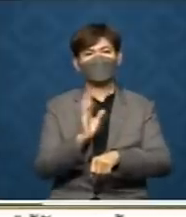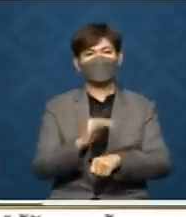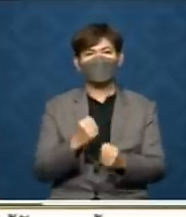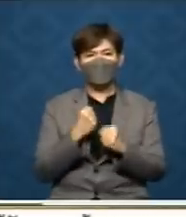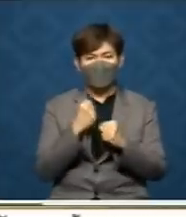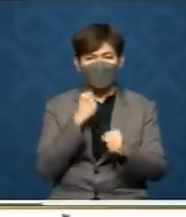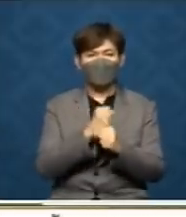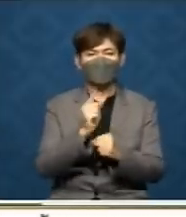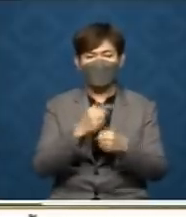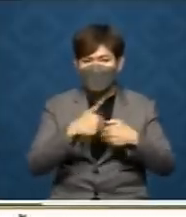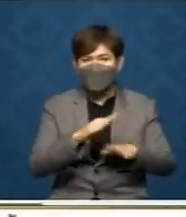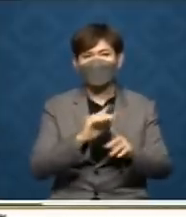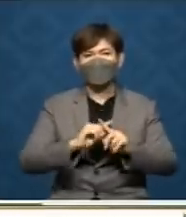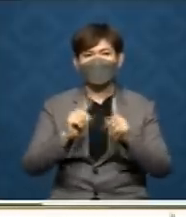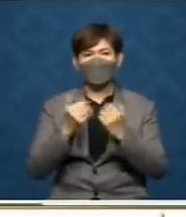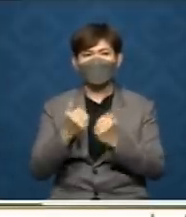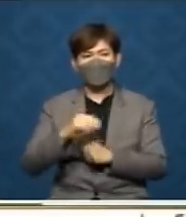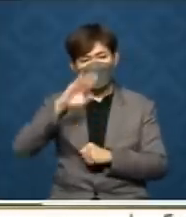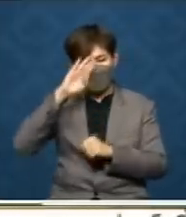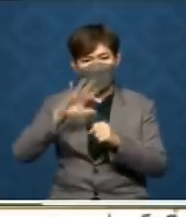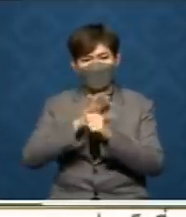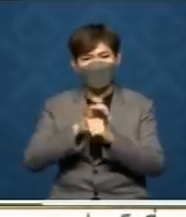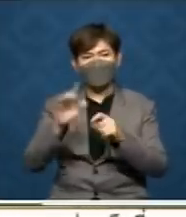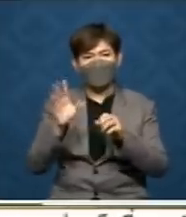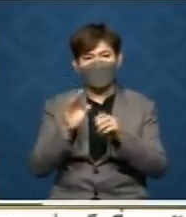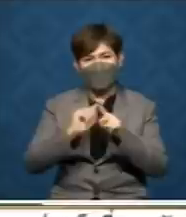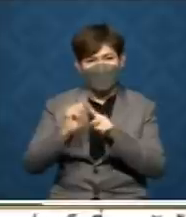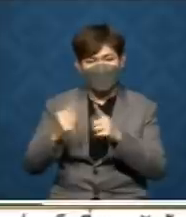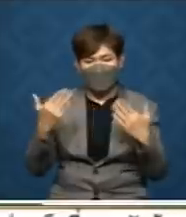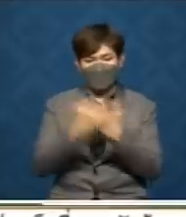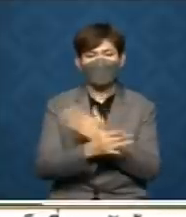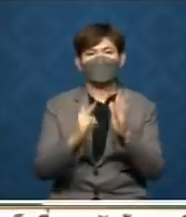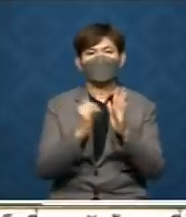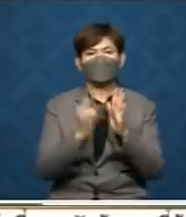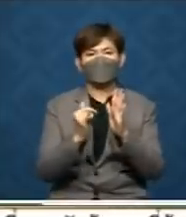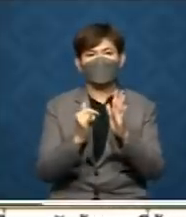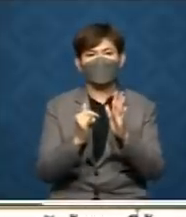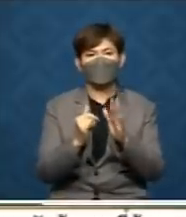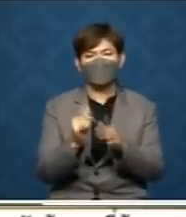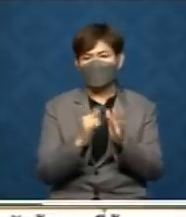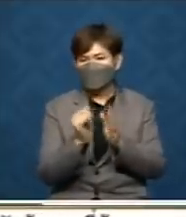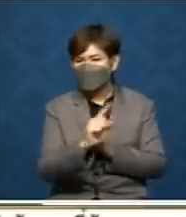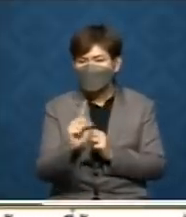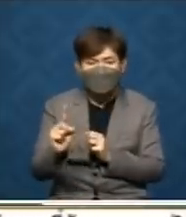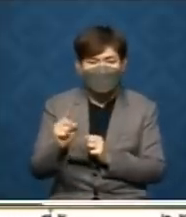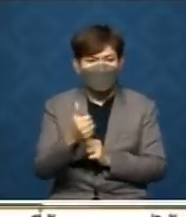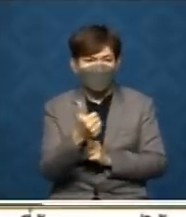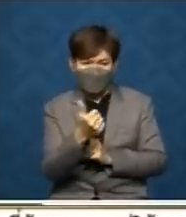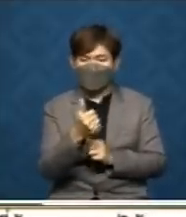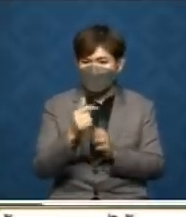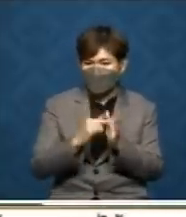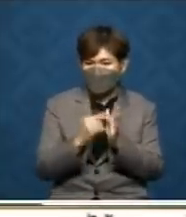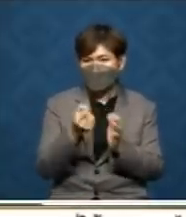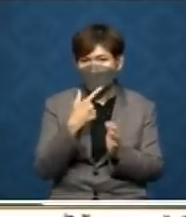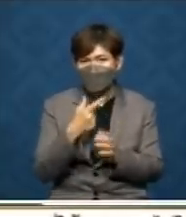ได้ทำเต็มที่ไปเดี๋ยวนี้โลกต่างๆข้ามไปเรื่องยาแล้วก็จะหายาวที่ไหนมันดีมีประสิทธิภาพ